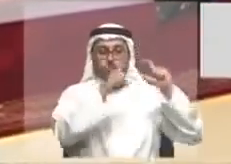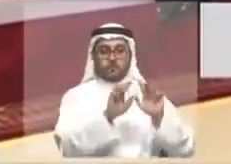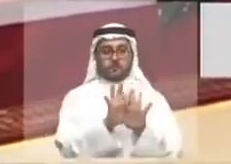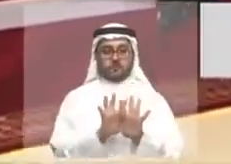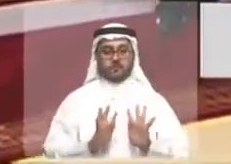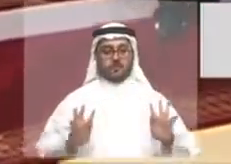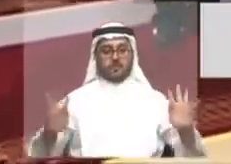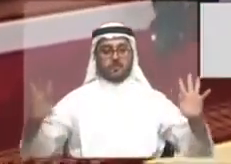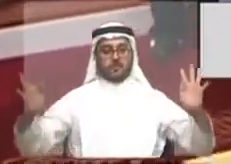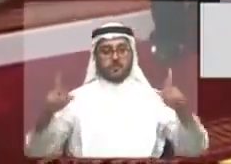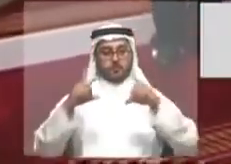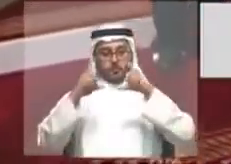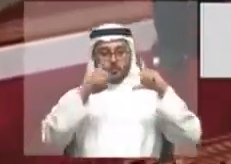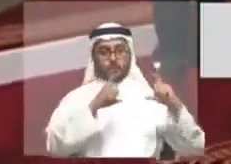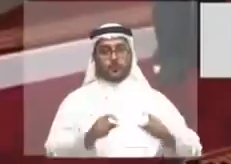بهذه المناسبة.